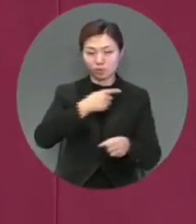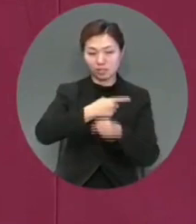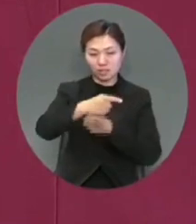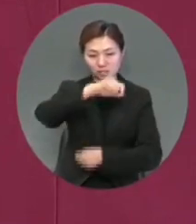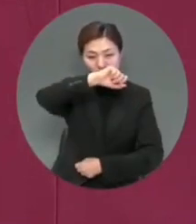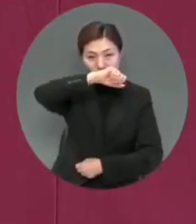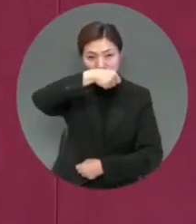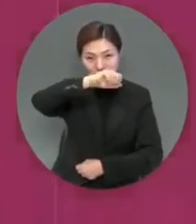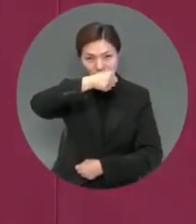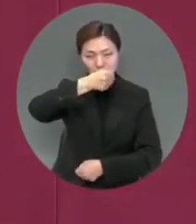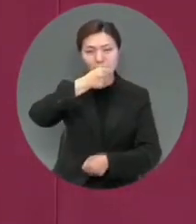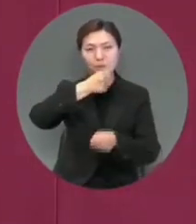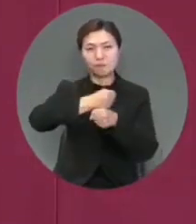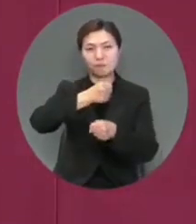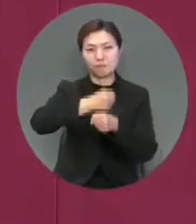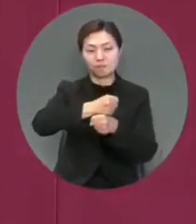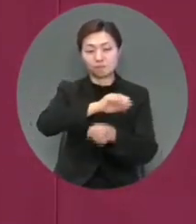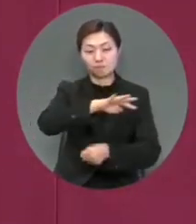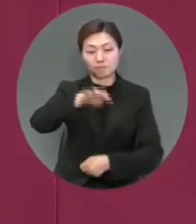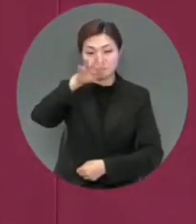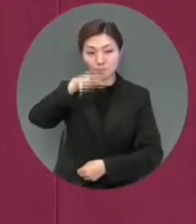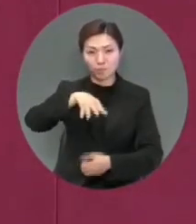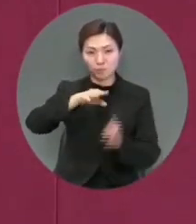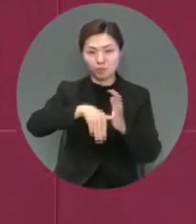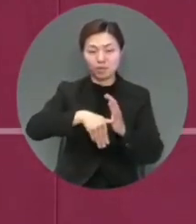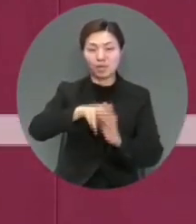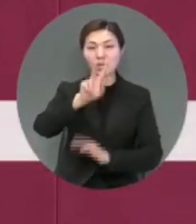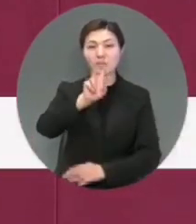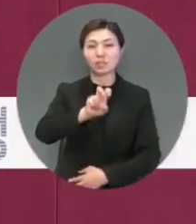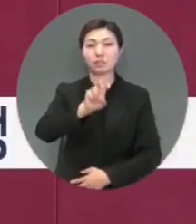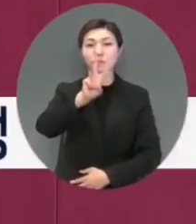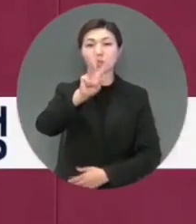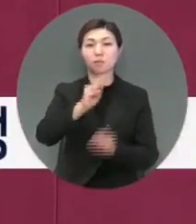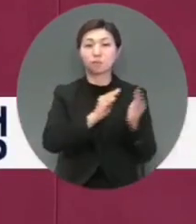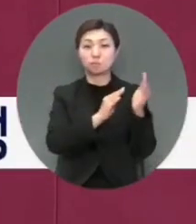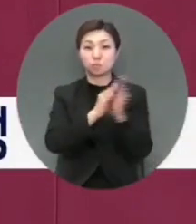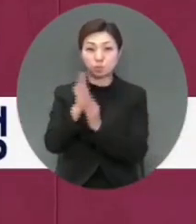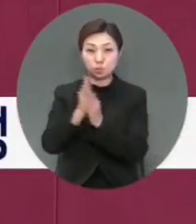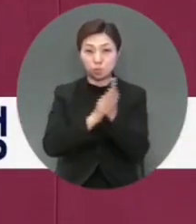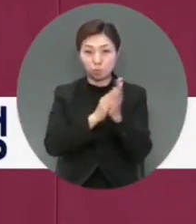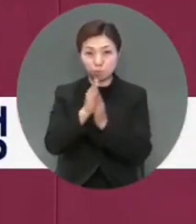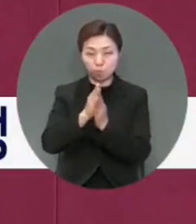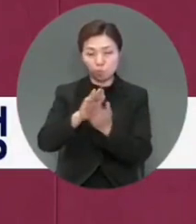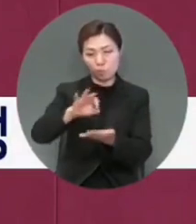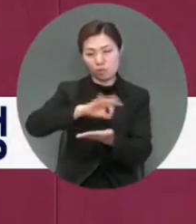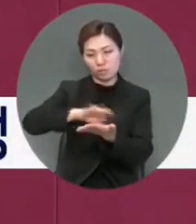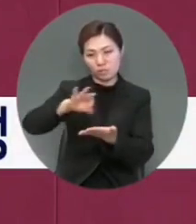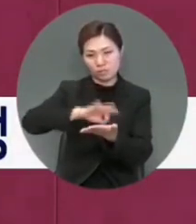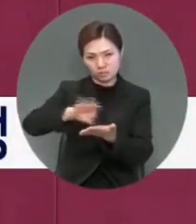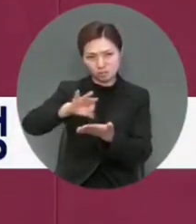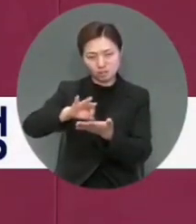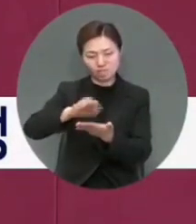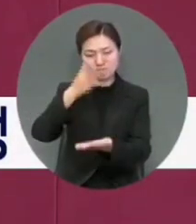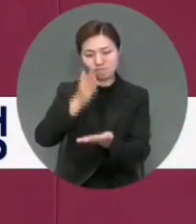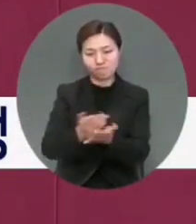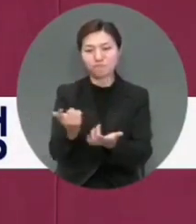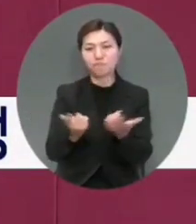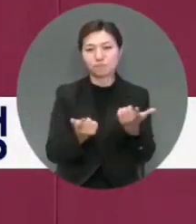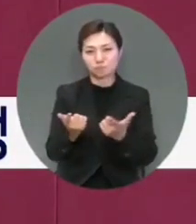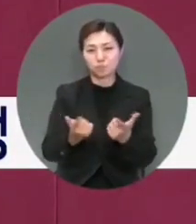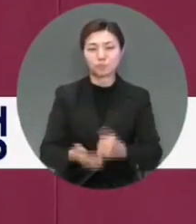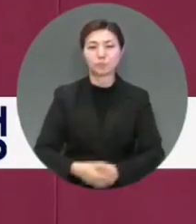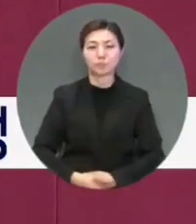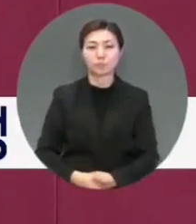편성 과정에서 총 23조 원 규모의 지출을 구조 조정하였습니다. 모든